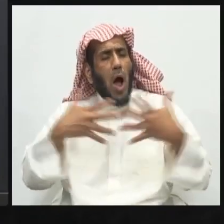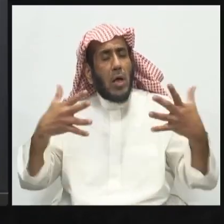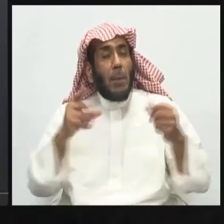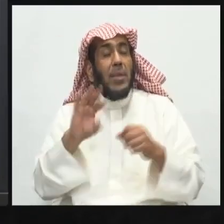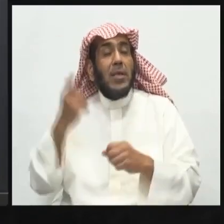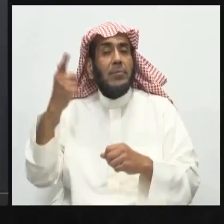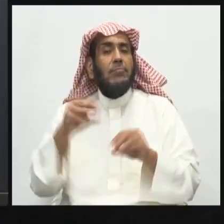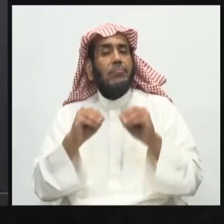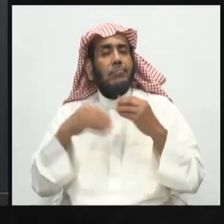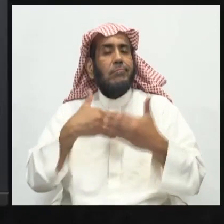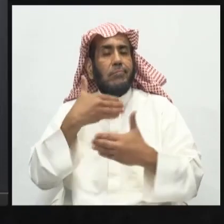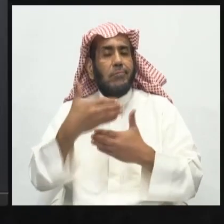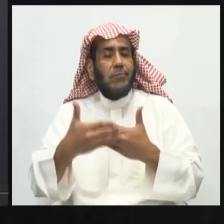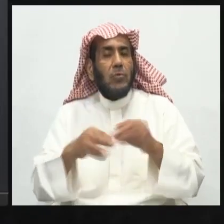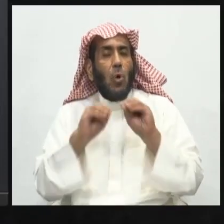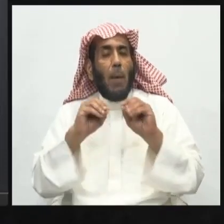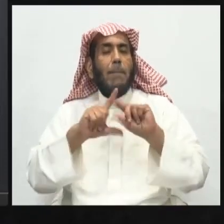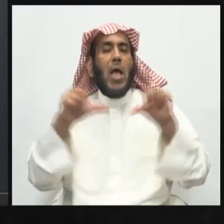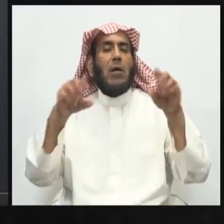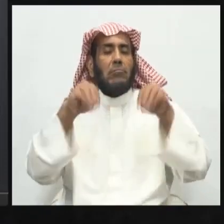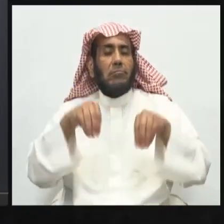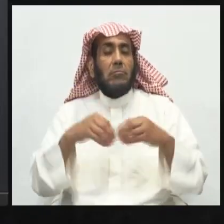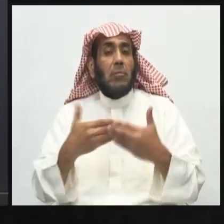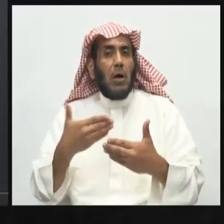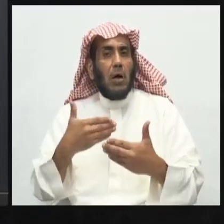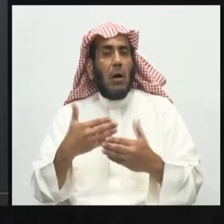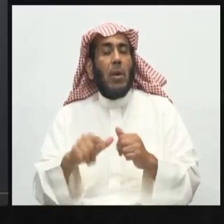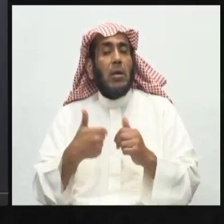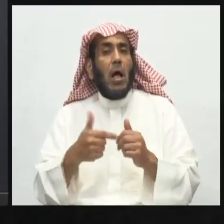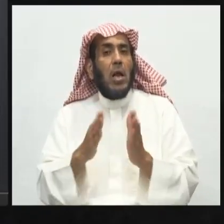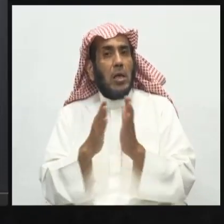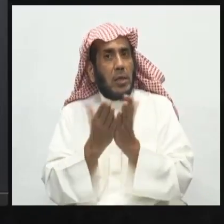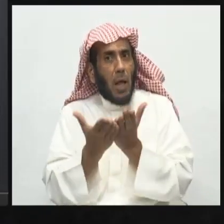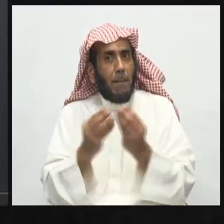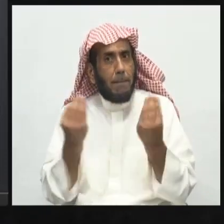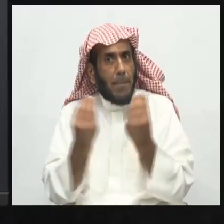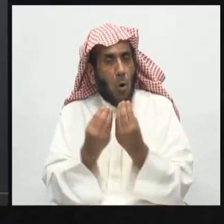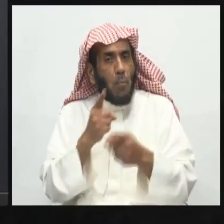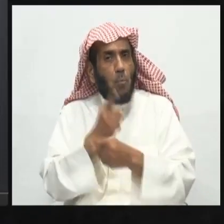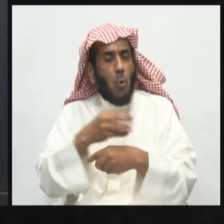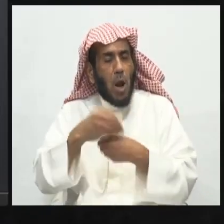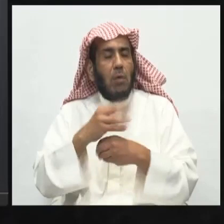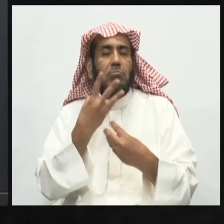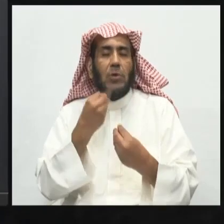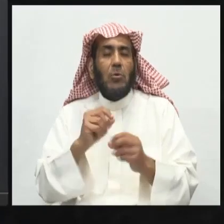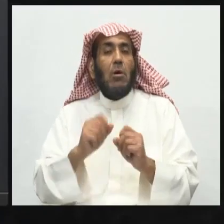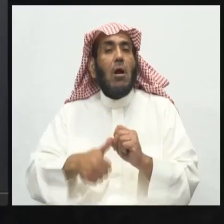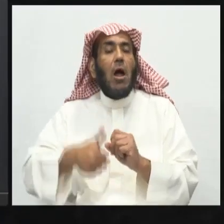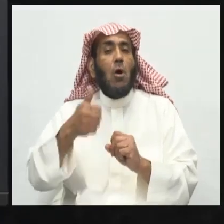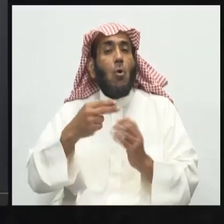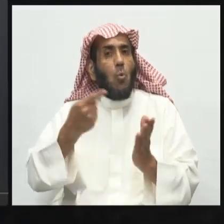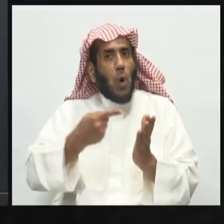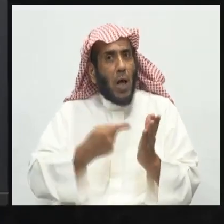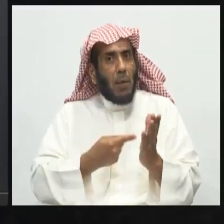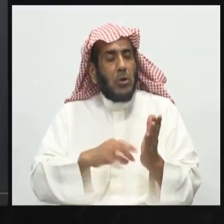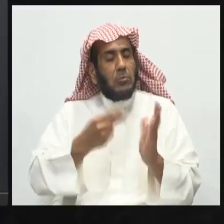وتعالى سوف ناتي على بيانه ولكن قبل ان نبدا هل الكتاب حاضر جميل رائع والقلم من